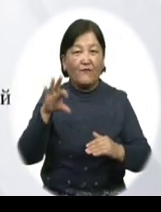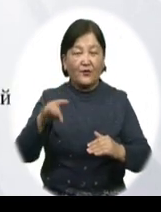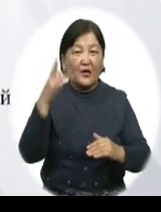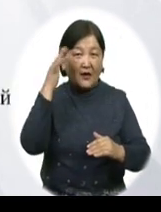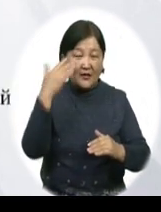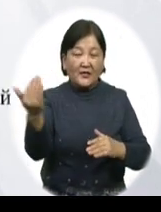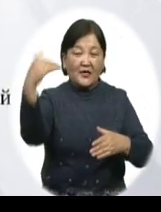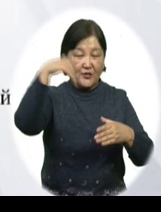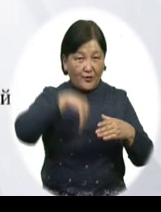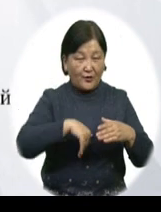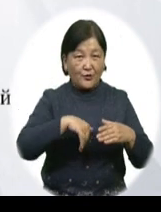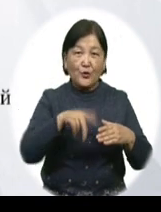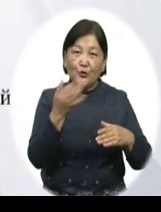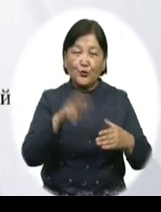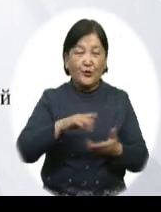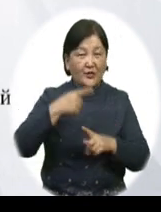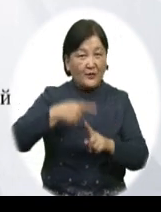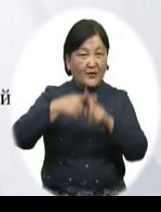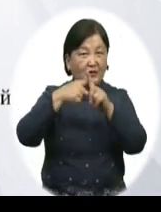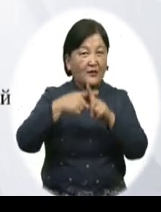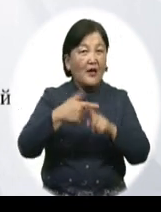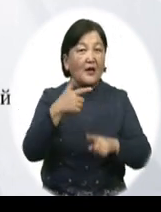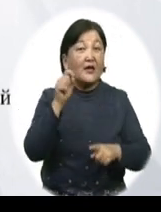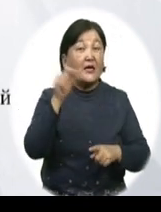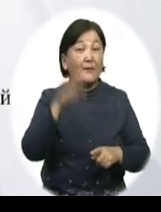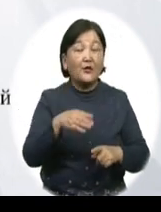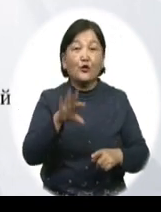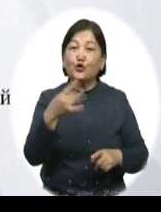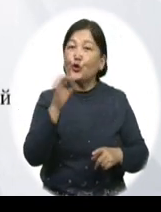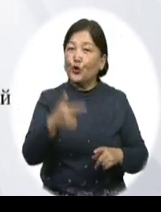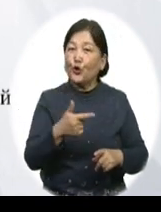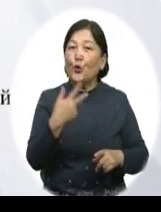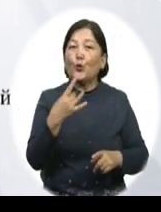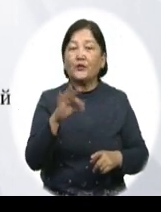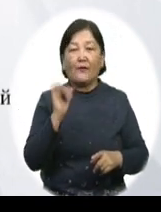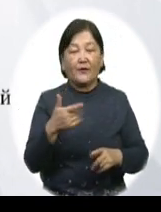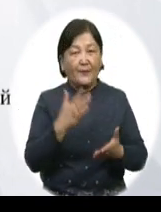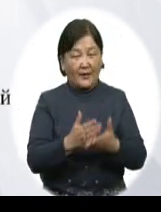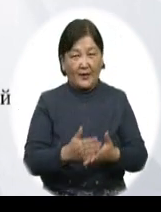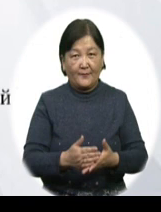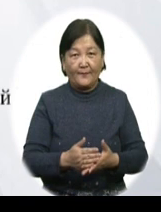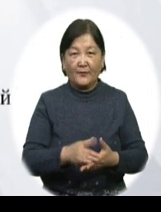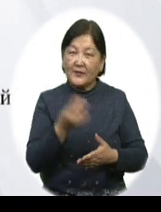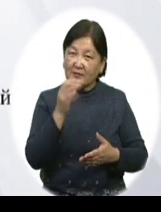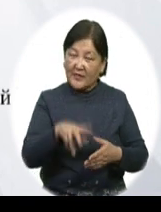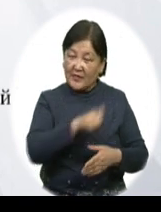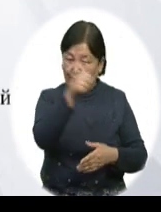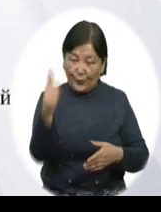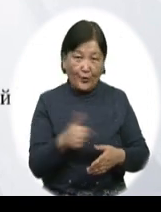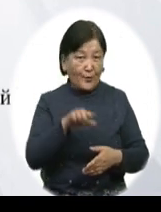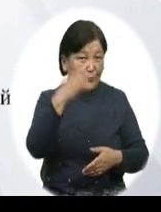өсөх, импортоос хамааралтай болох зэрэг ийм сөрөг үр дагаврууд бас байдаг. За тэгвэл улсын нэгдсэн төсвийн зардлын бүтцийг нь